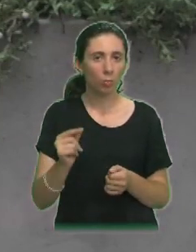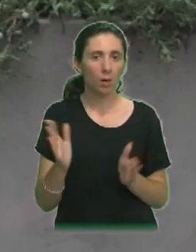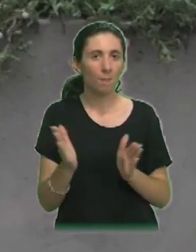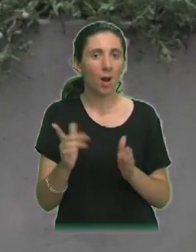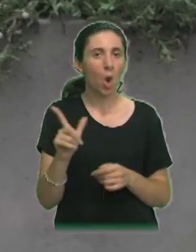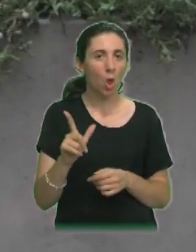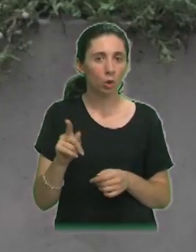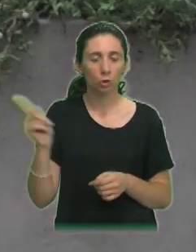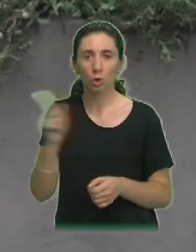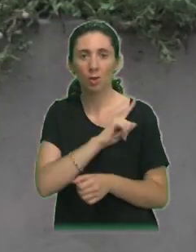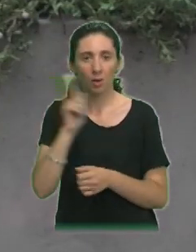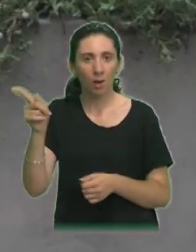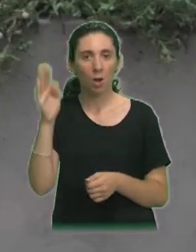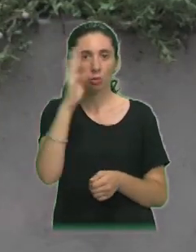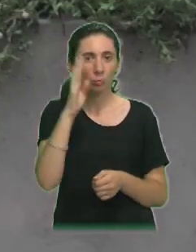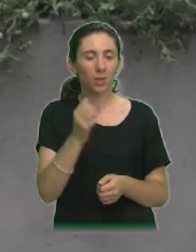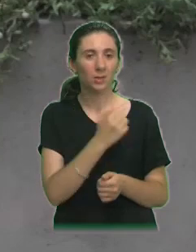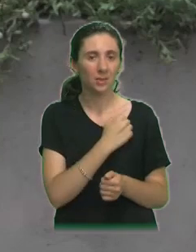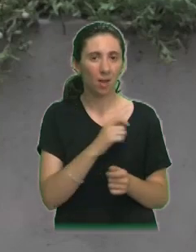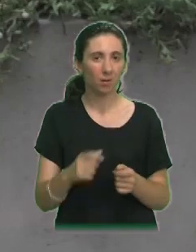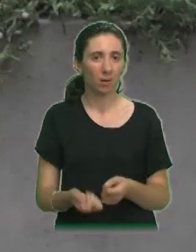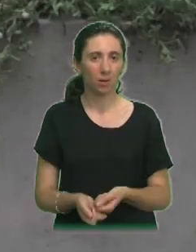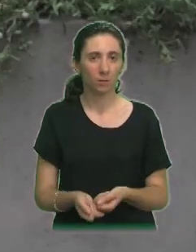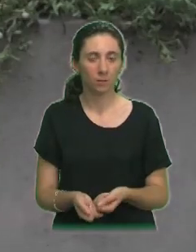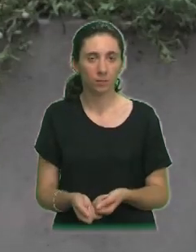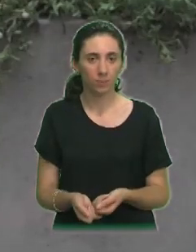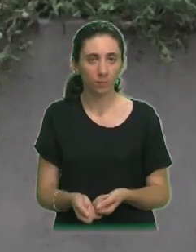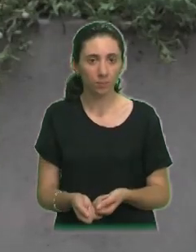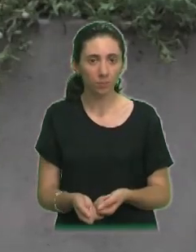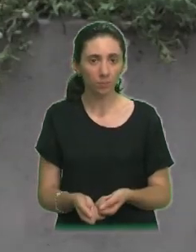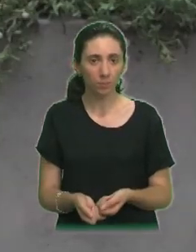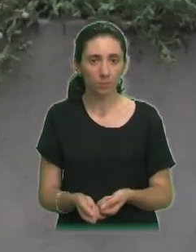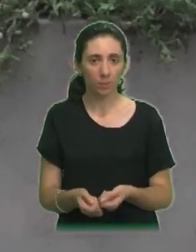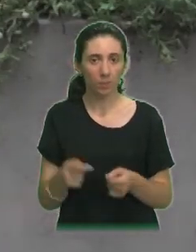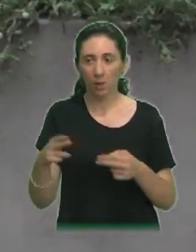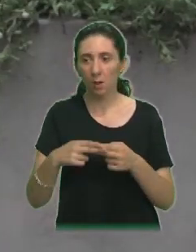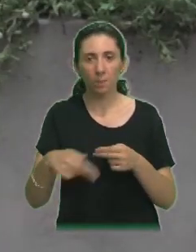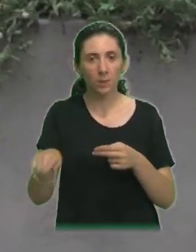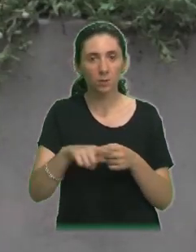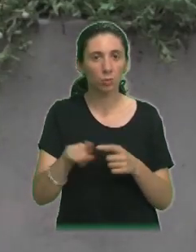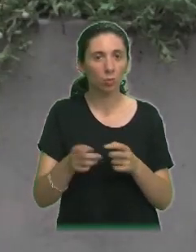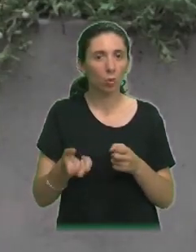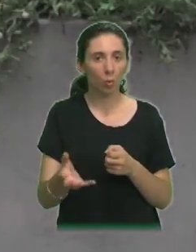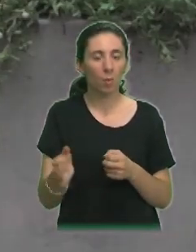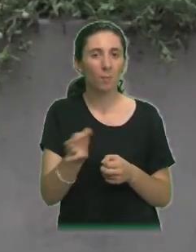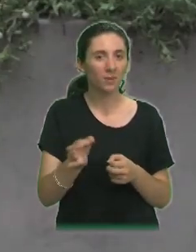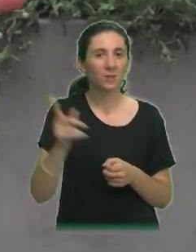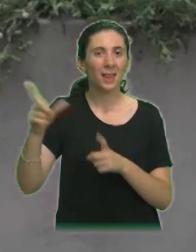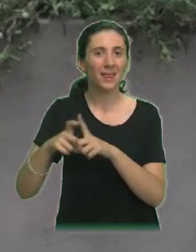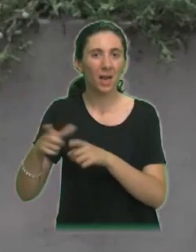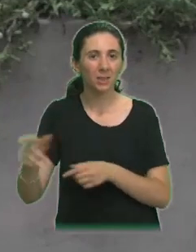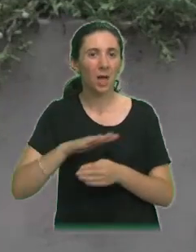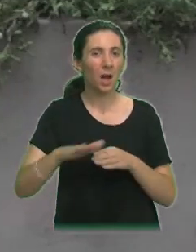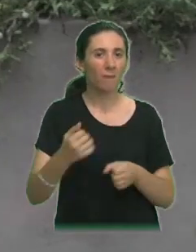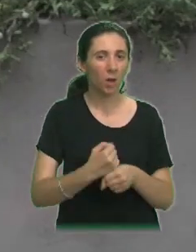u Sisku. Tijekom sezone putujemo na Mali Lošinj, u Rijeku, Šibenik, Zadar. Onda tu naravno i